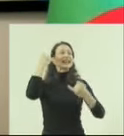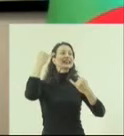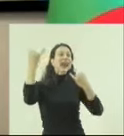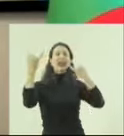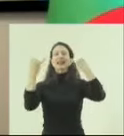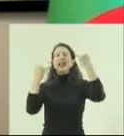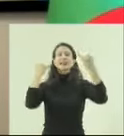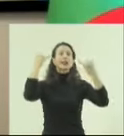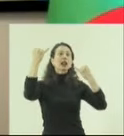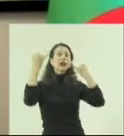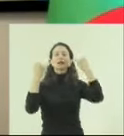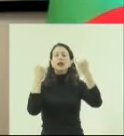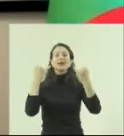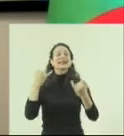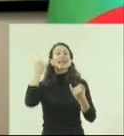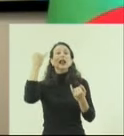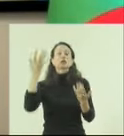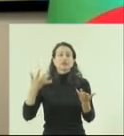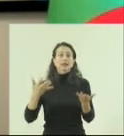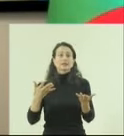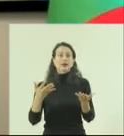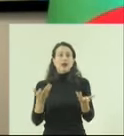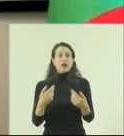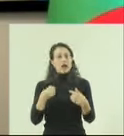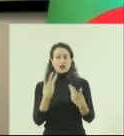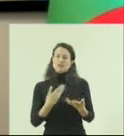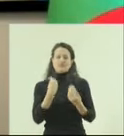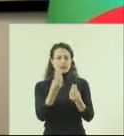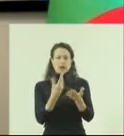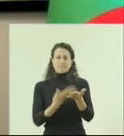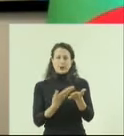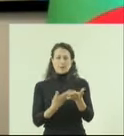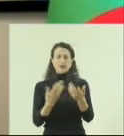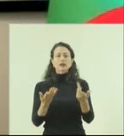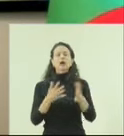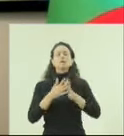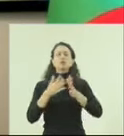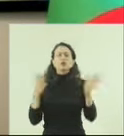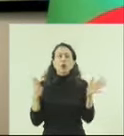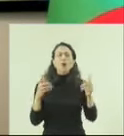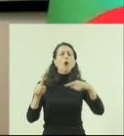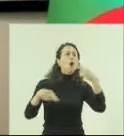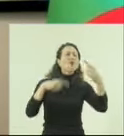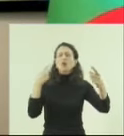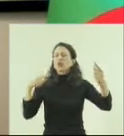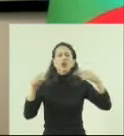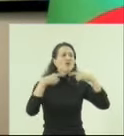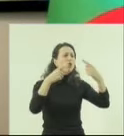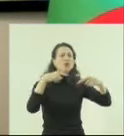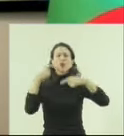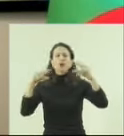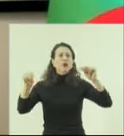И ще ви дам един пример с възможно най-нашумялата тема в последните няколко години, да не кажа десетелетие.